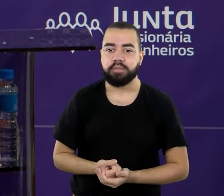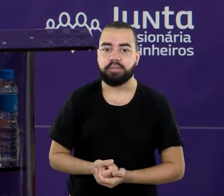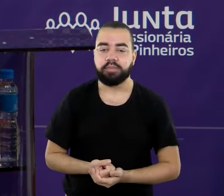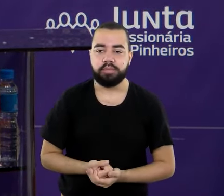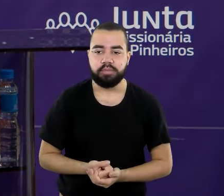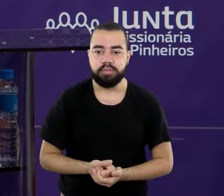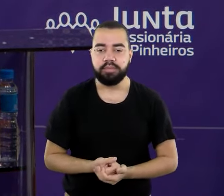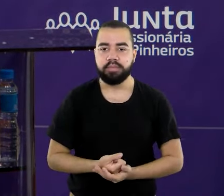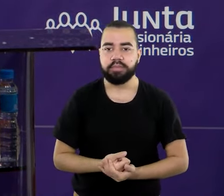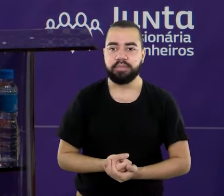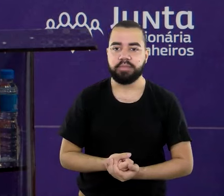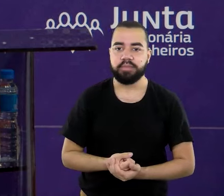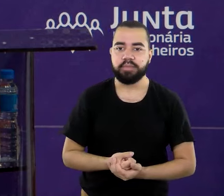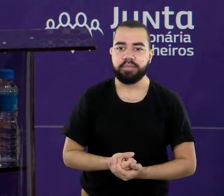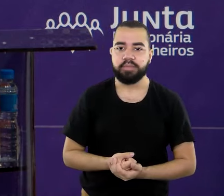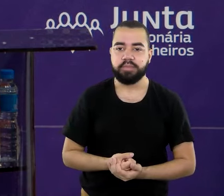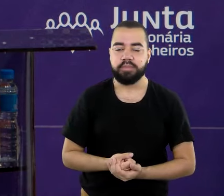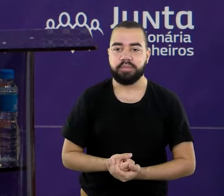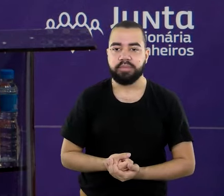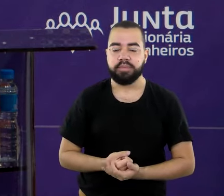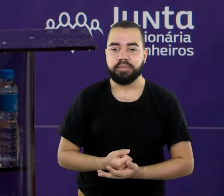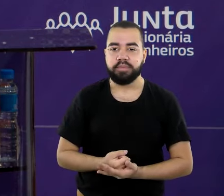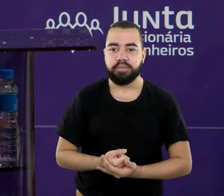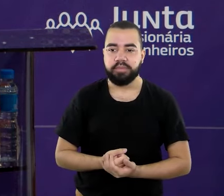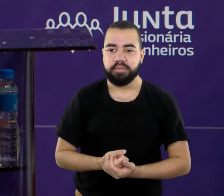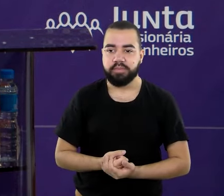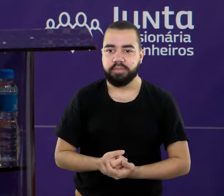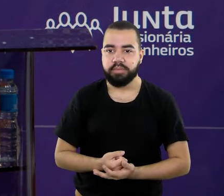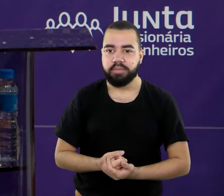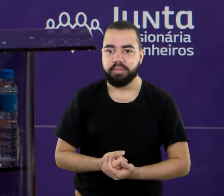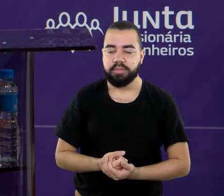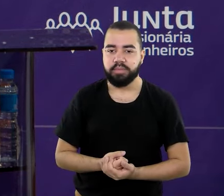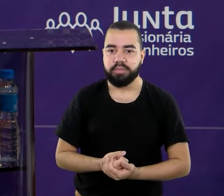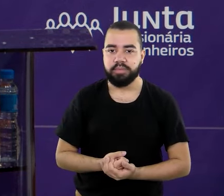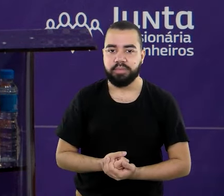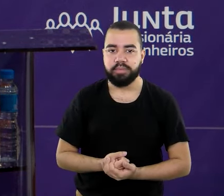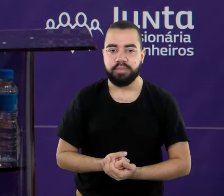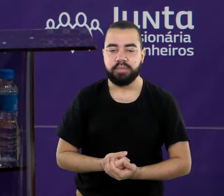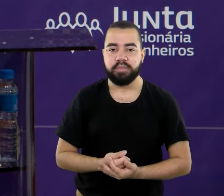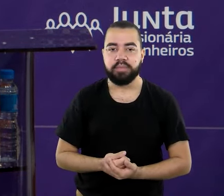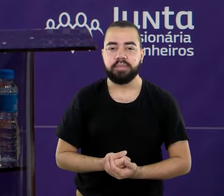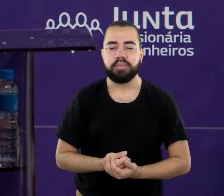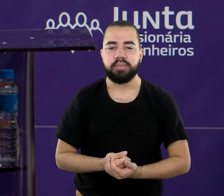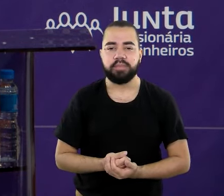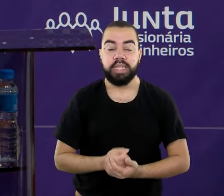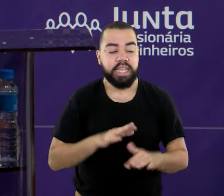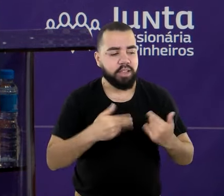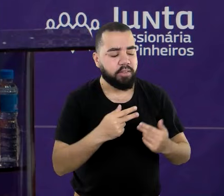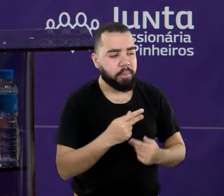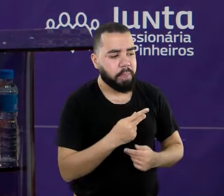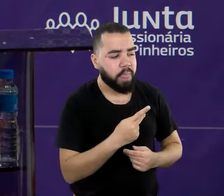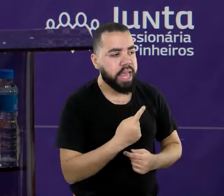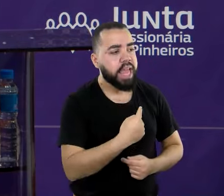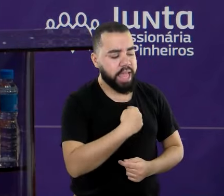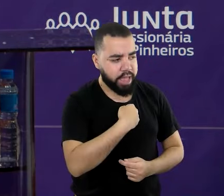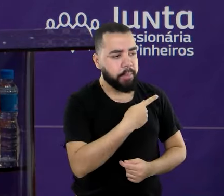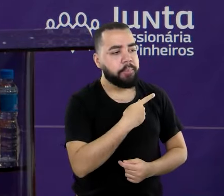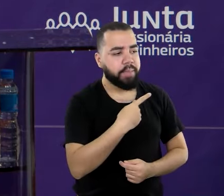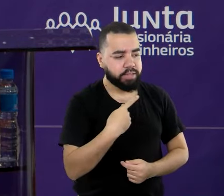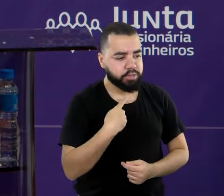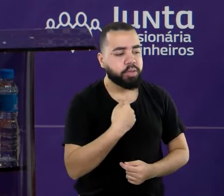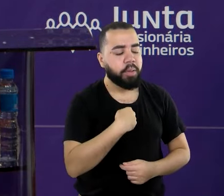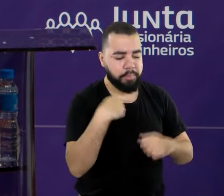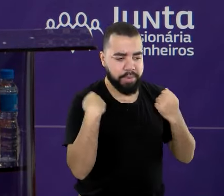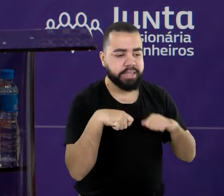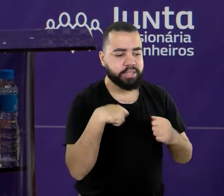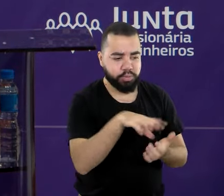성육신적으로 나도 겸손하게 같이 낮아져야 되겠다 생각했습니다. E ele falou: "Não, eu como pastor, eu também tenho que